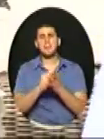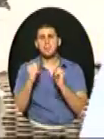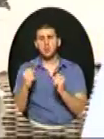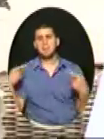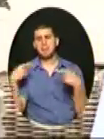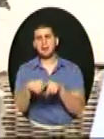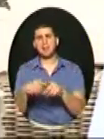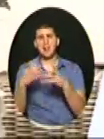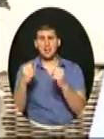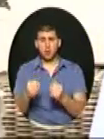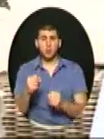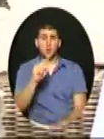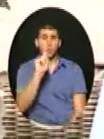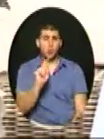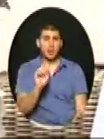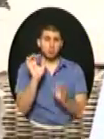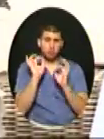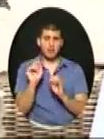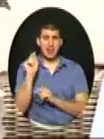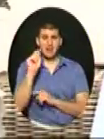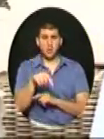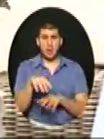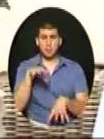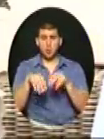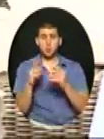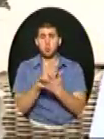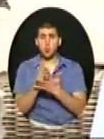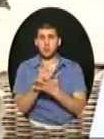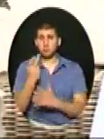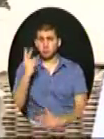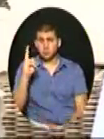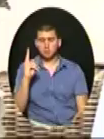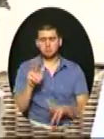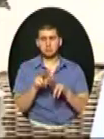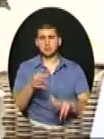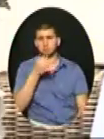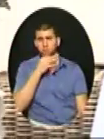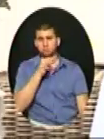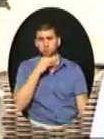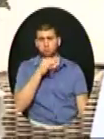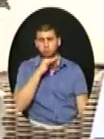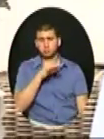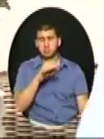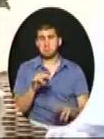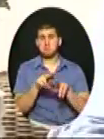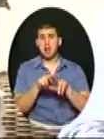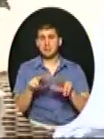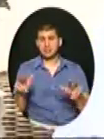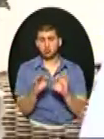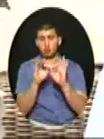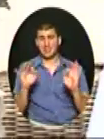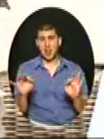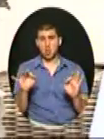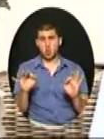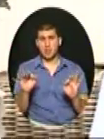לענייני הביטחון יכול להיות שכדי לבוא לבחירות מוכנים יותר במצב טוב יותר מהמצב שהתחלנו